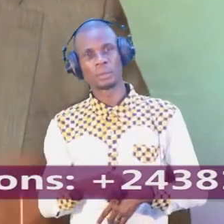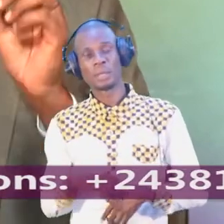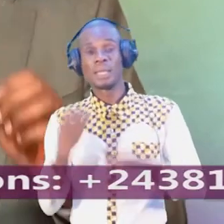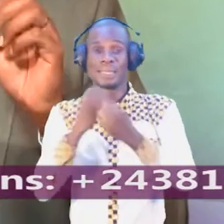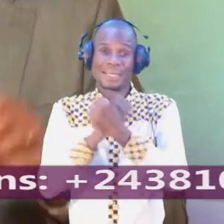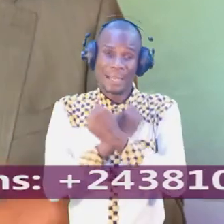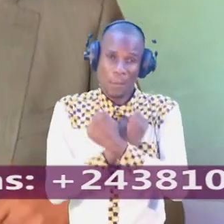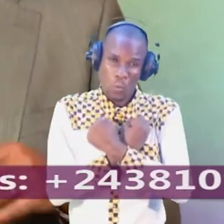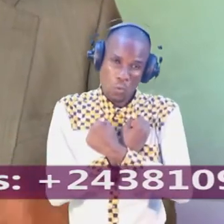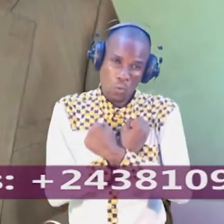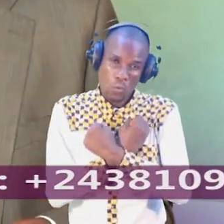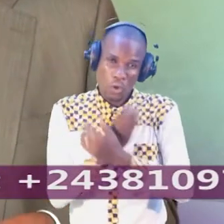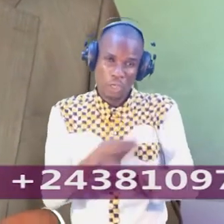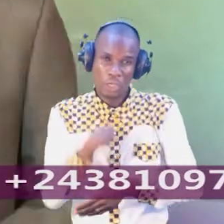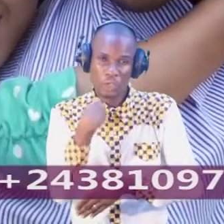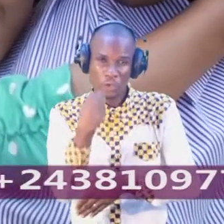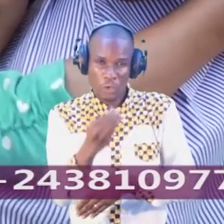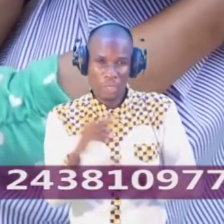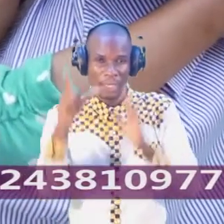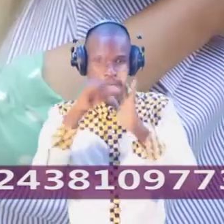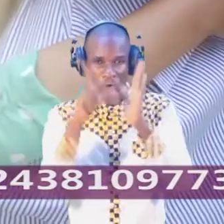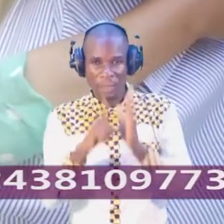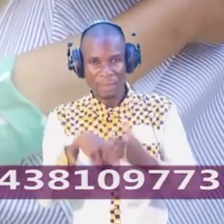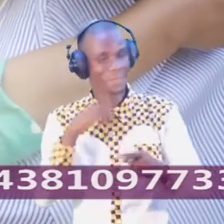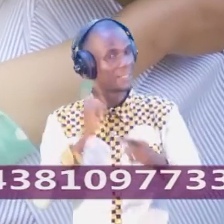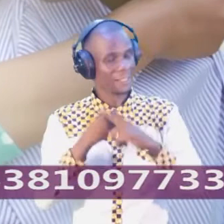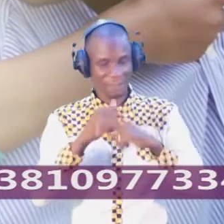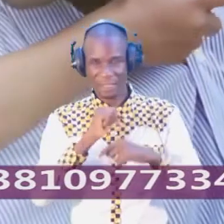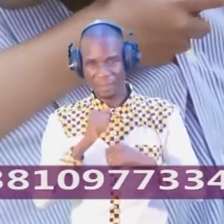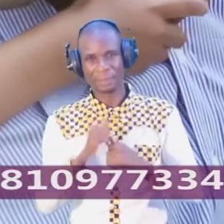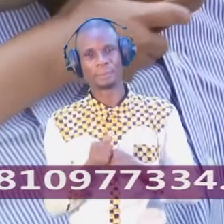oyo na bolingo kasi na motindo te.